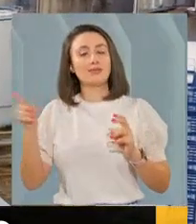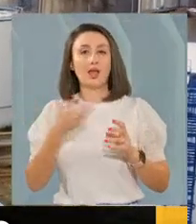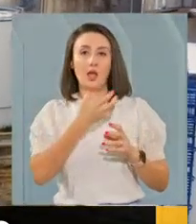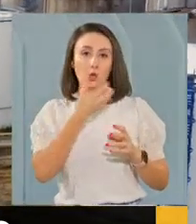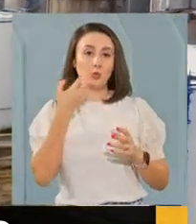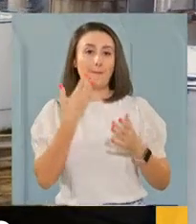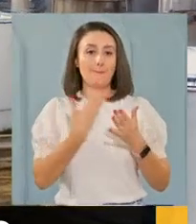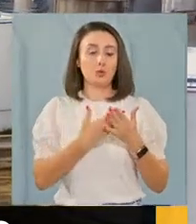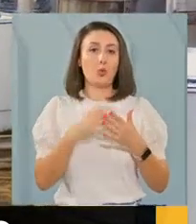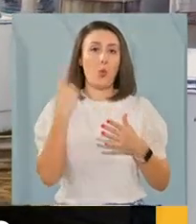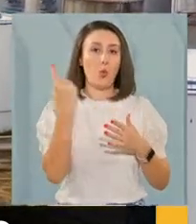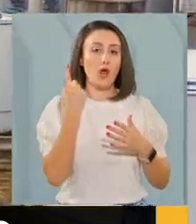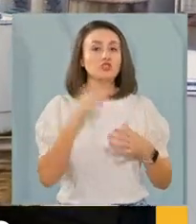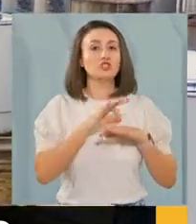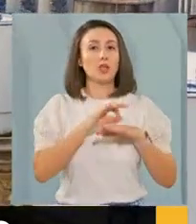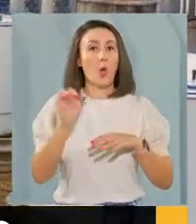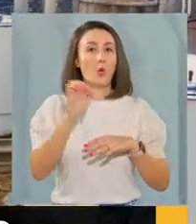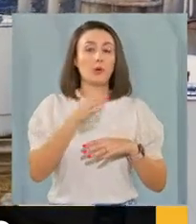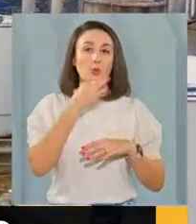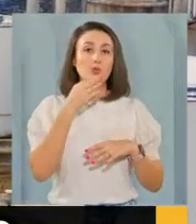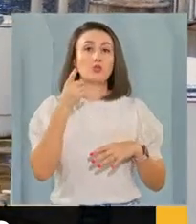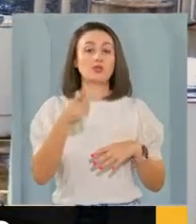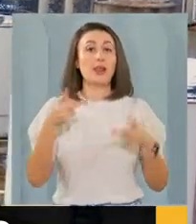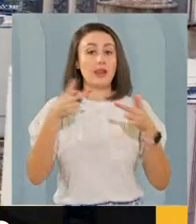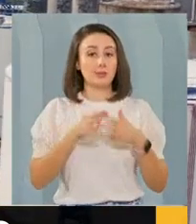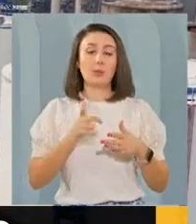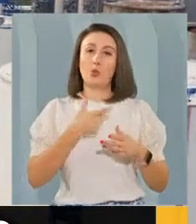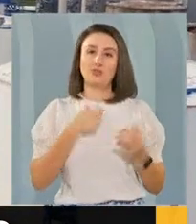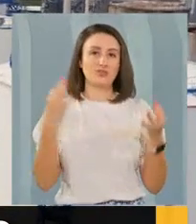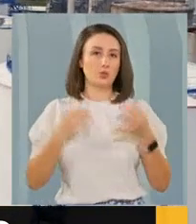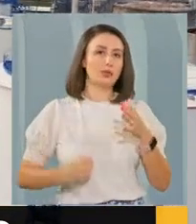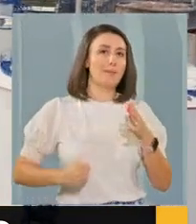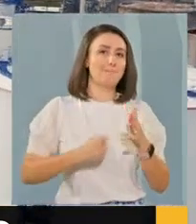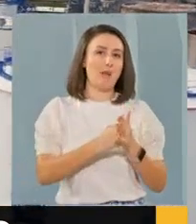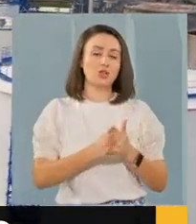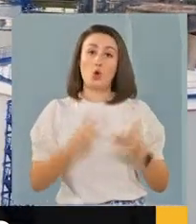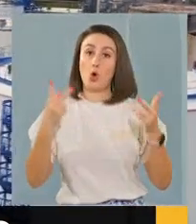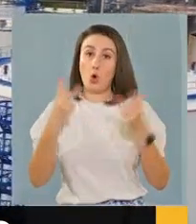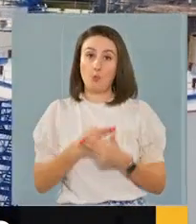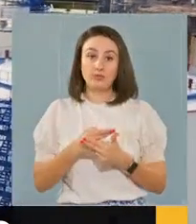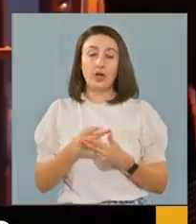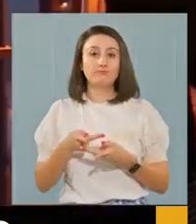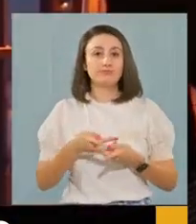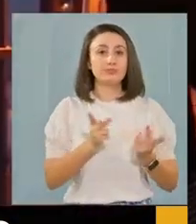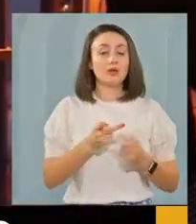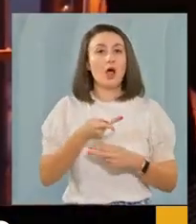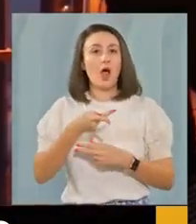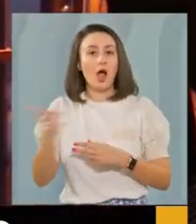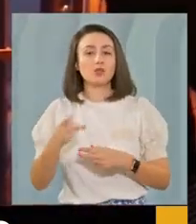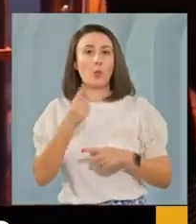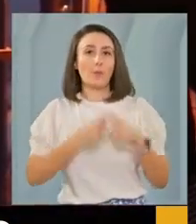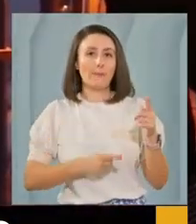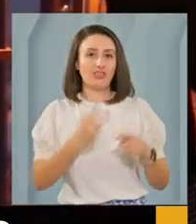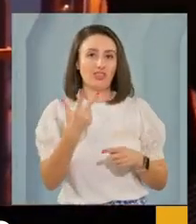căldură pentru încălzirea urbană. Liderii europeni susțin că aceste limitări ar putea reduce impactul unei opriri bruște a livrărilor cu aproximativ o